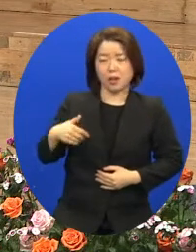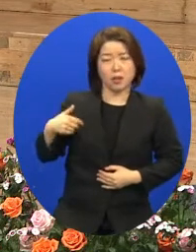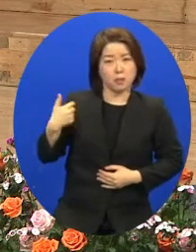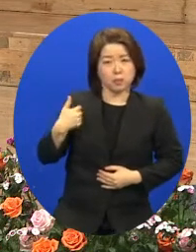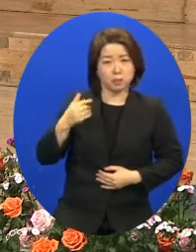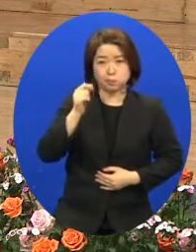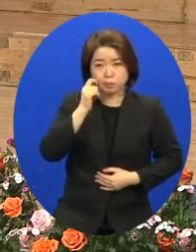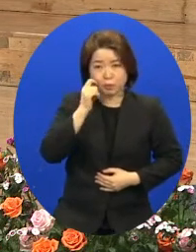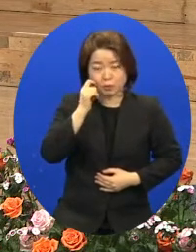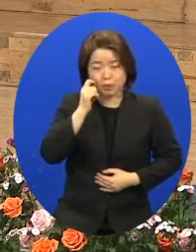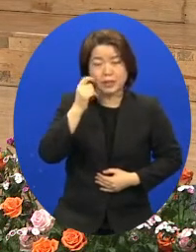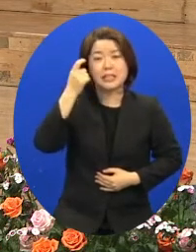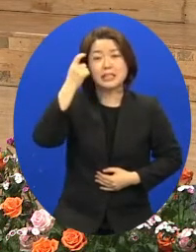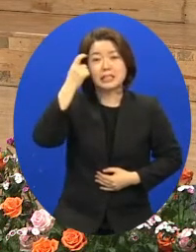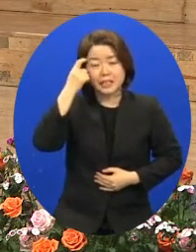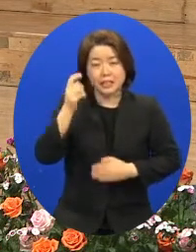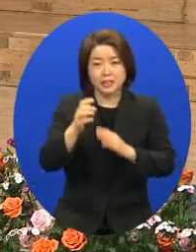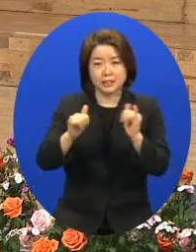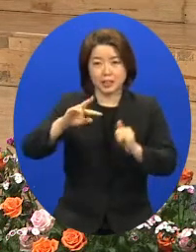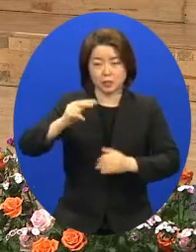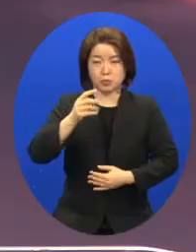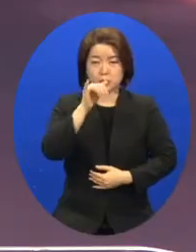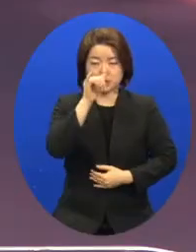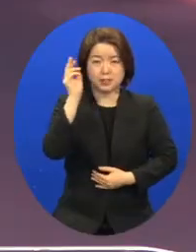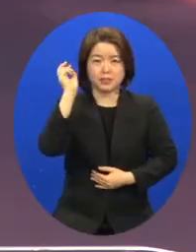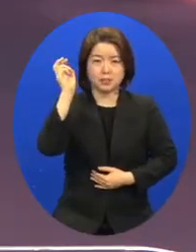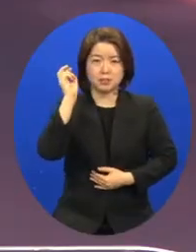못하겠다, 그렇게 생각하시는 분들도 있을 겁니다.